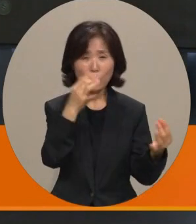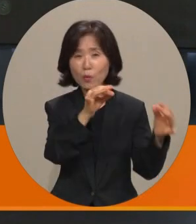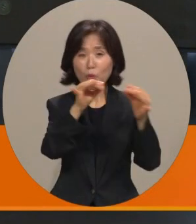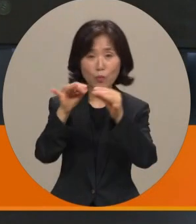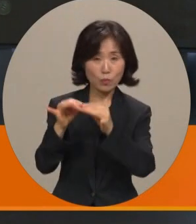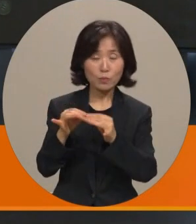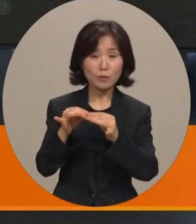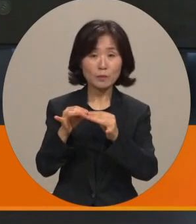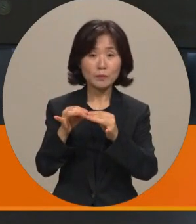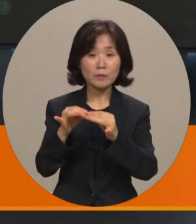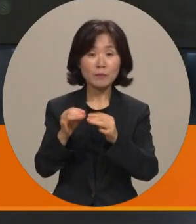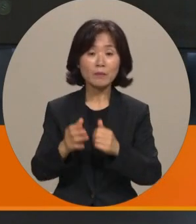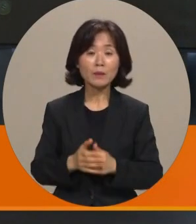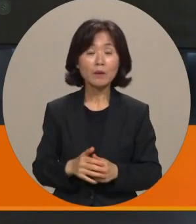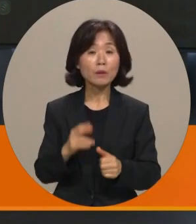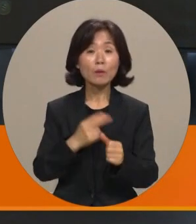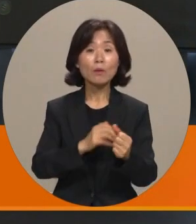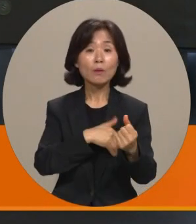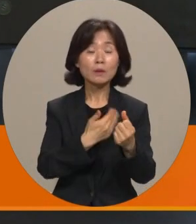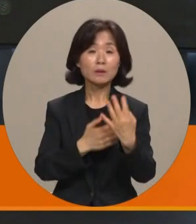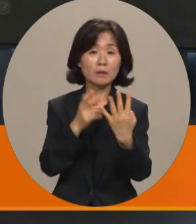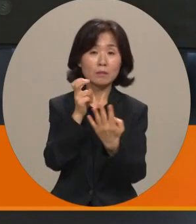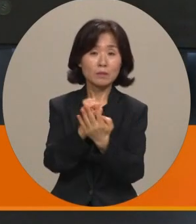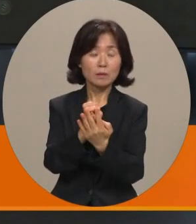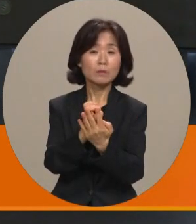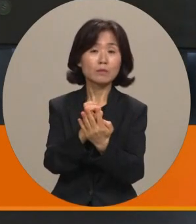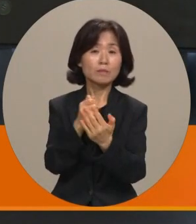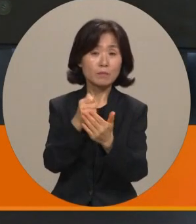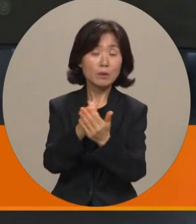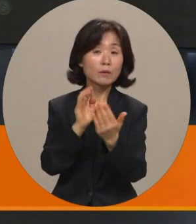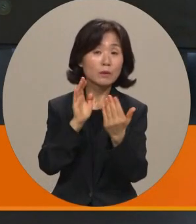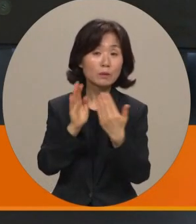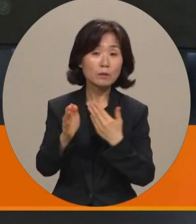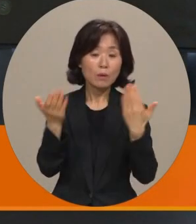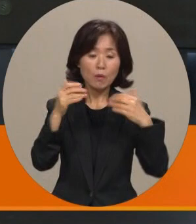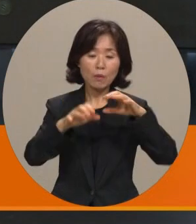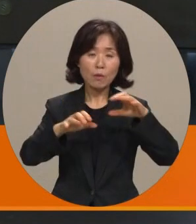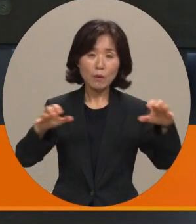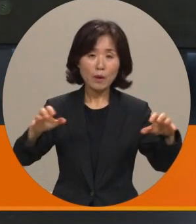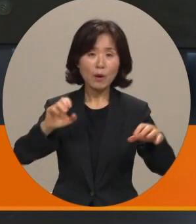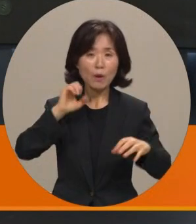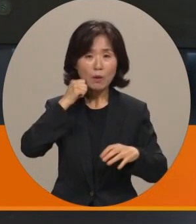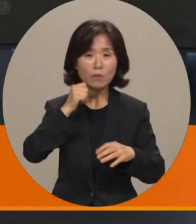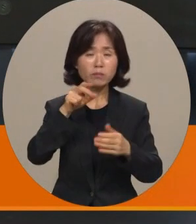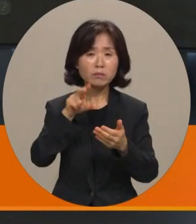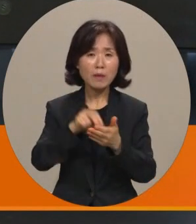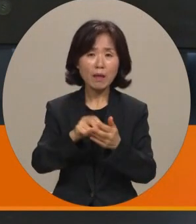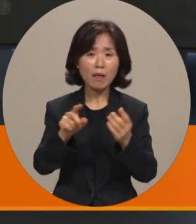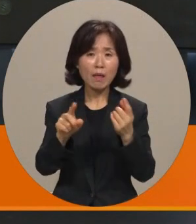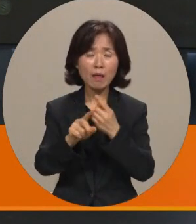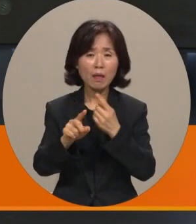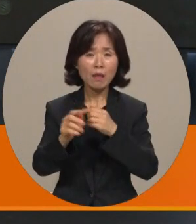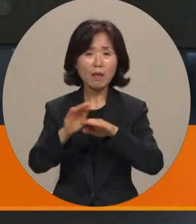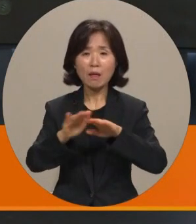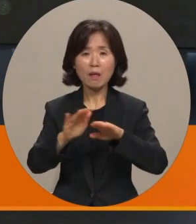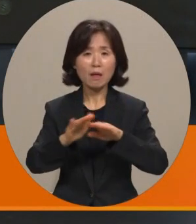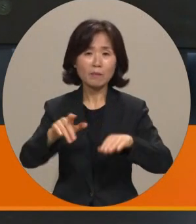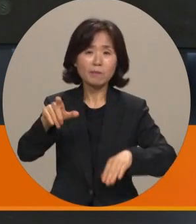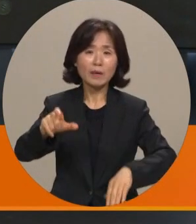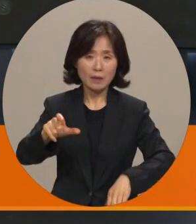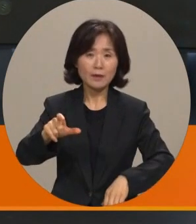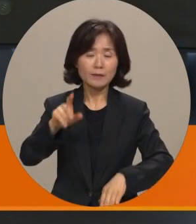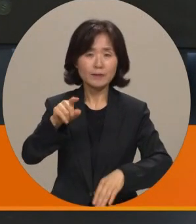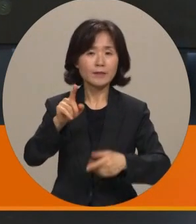있는데요 이른바 교권 4법 이후에도 학교 현장에 어려움이 개선되지 않고 있다며 후속 조치를